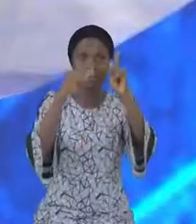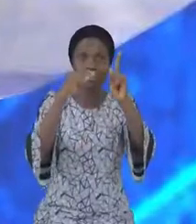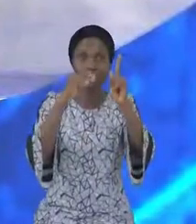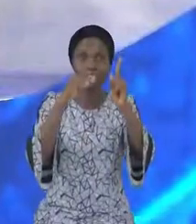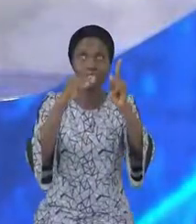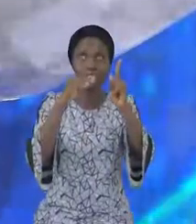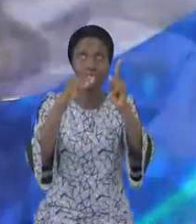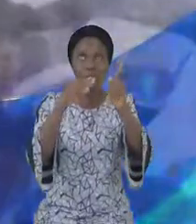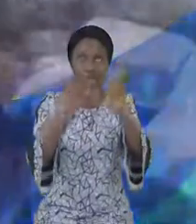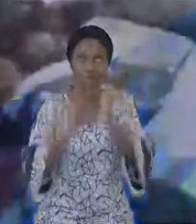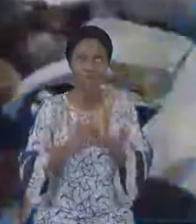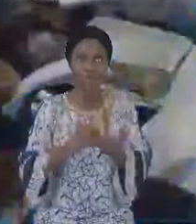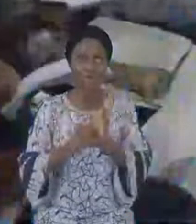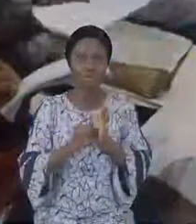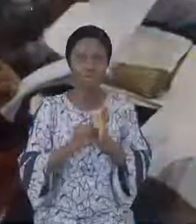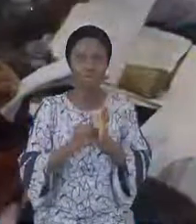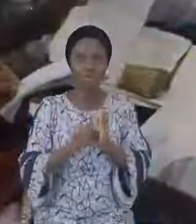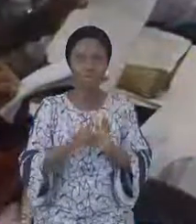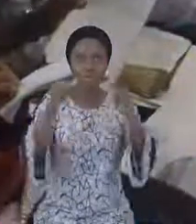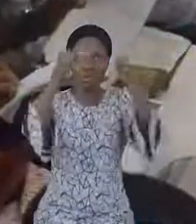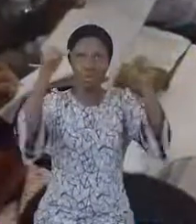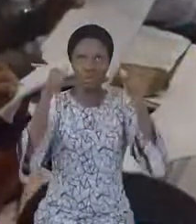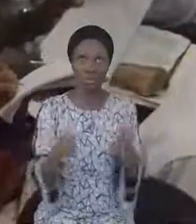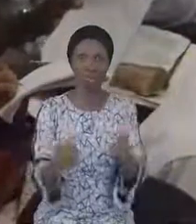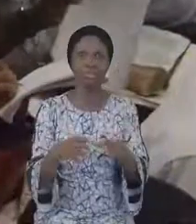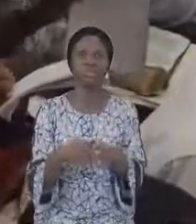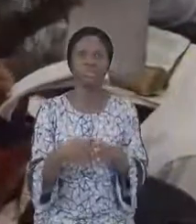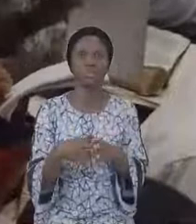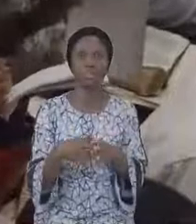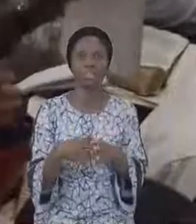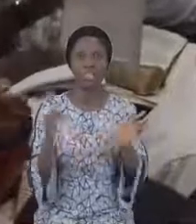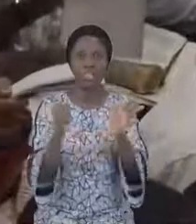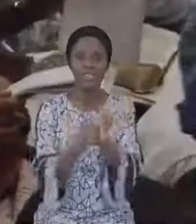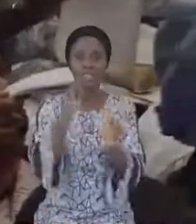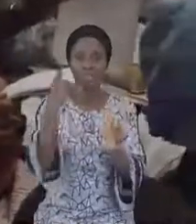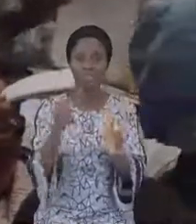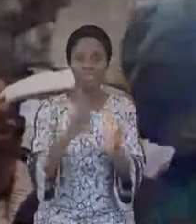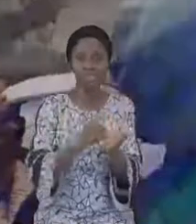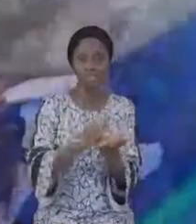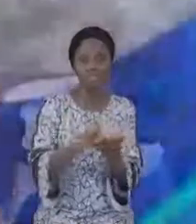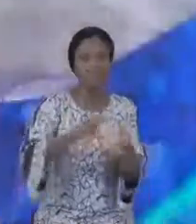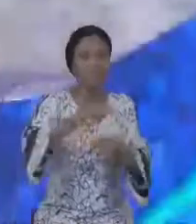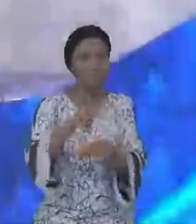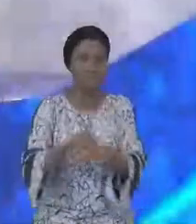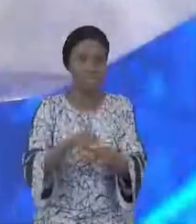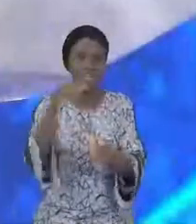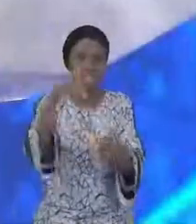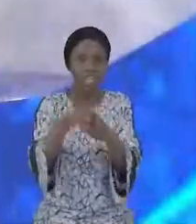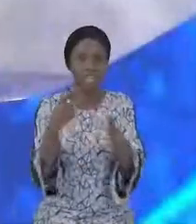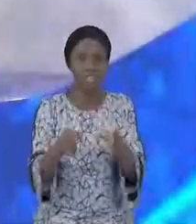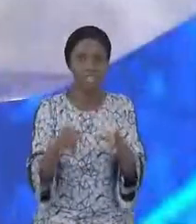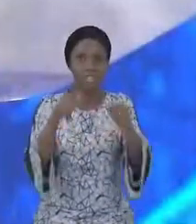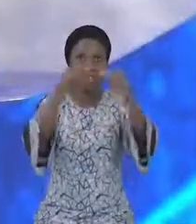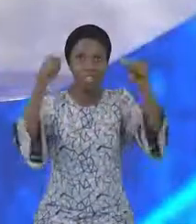Dites-le-moi. À son image, c'est la nature de Dieu, la nature divine. Il le